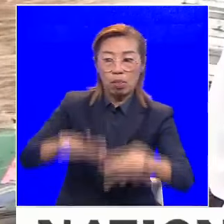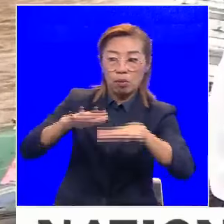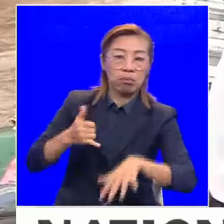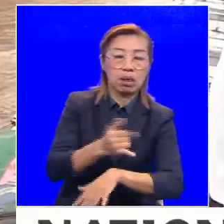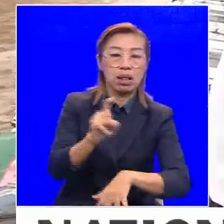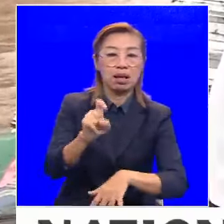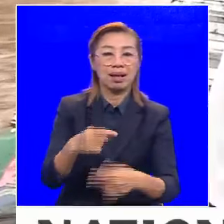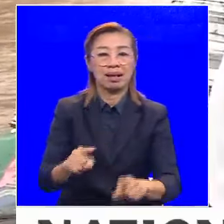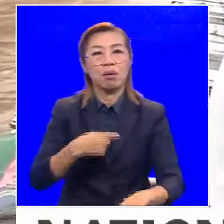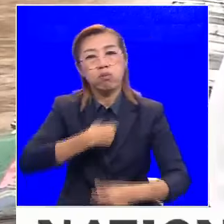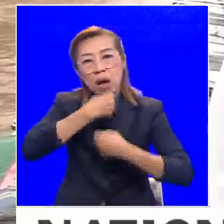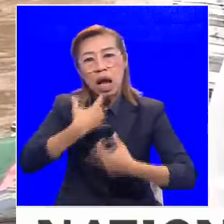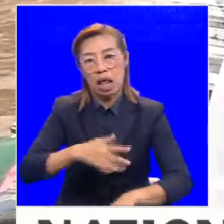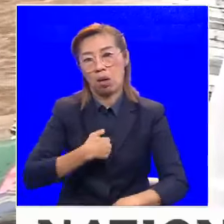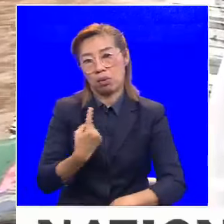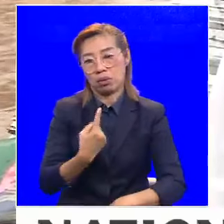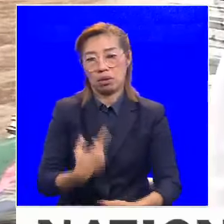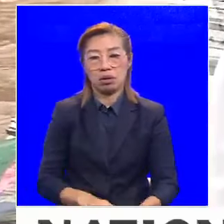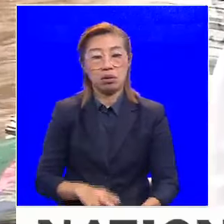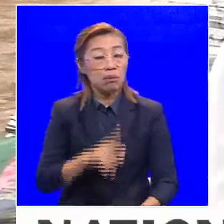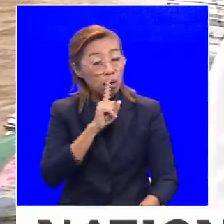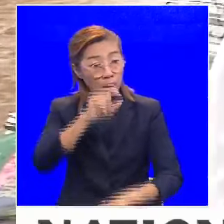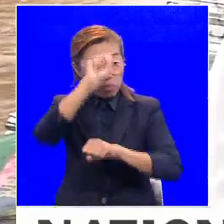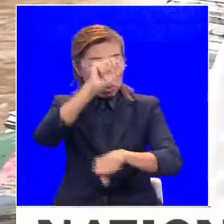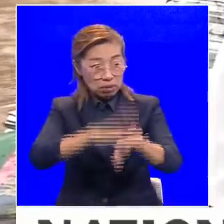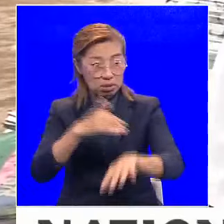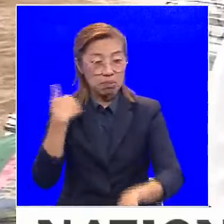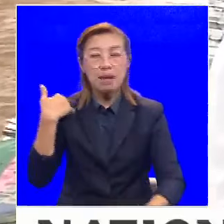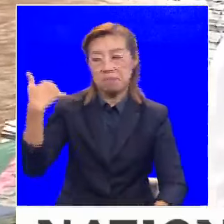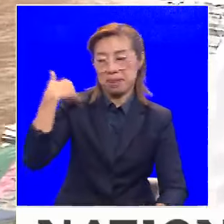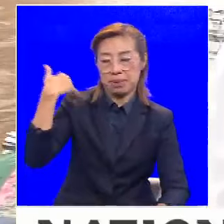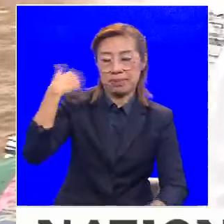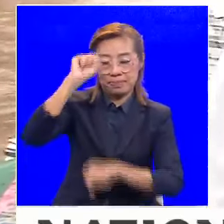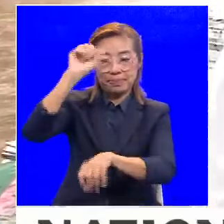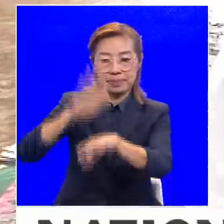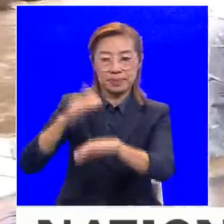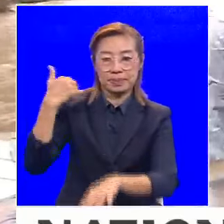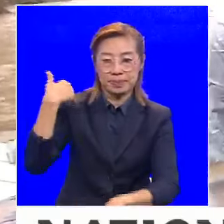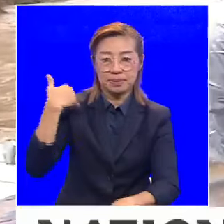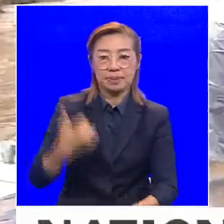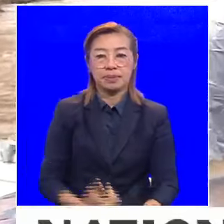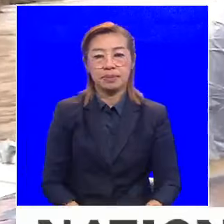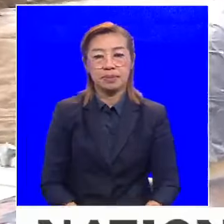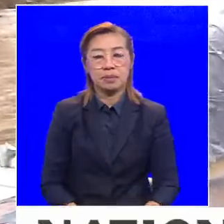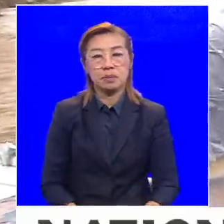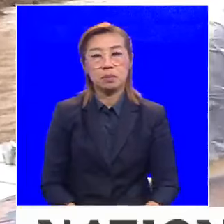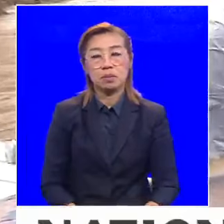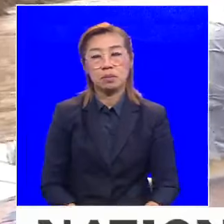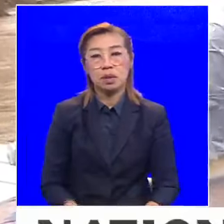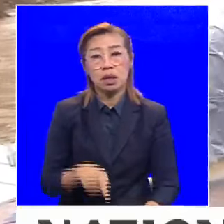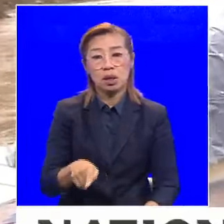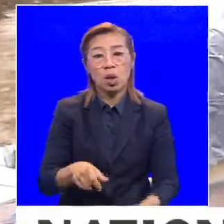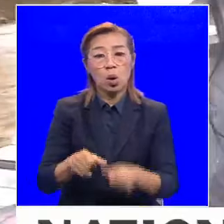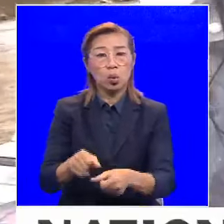ล้ว เขามีการแจ้งเตือนไหมคะคุณยาย มีอยู่มีอยู่ต่างแจ้งเตือนมันมีอยู่ก็อยู่ตั้งพัดไปก่